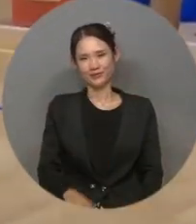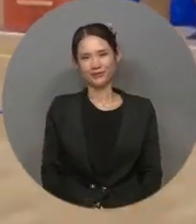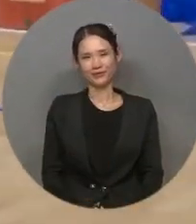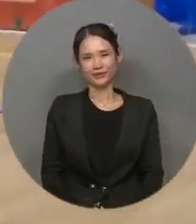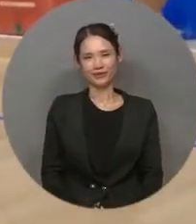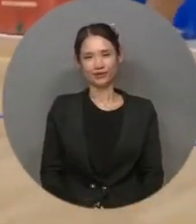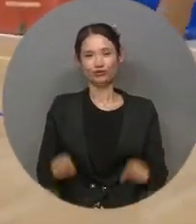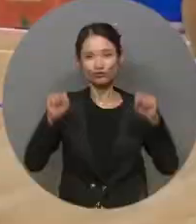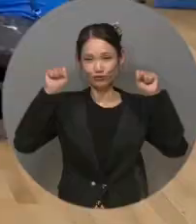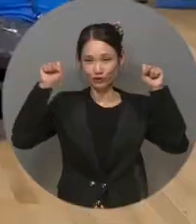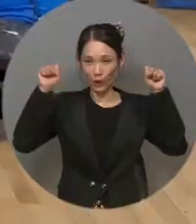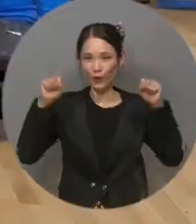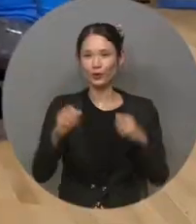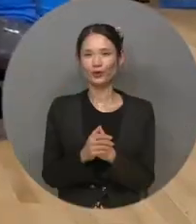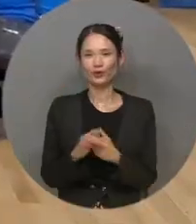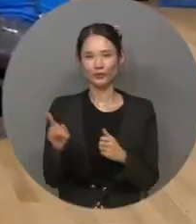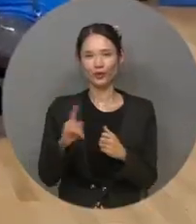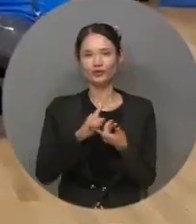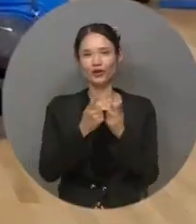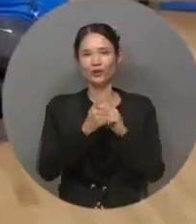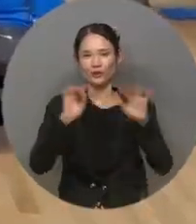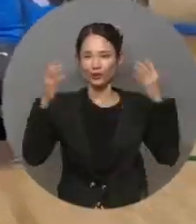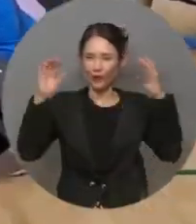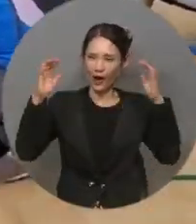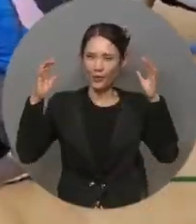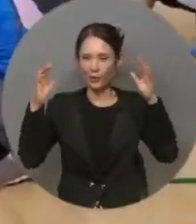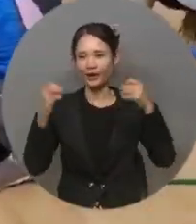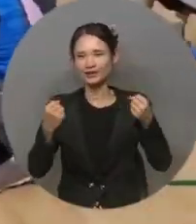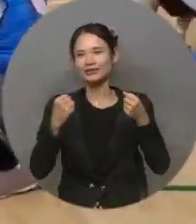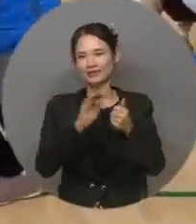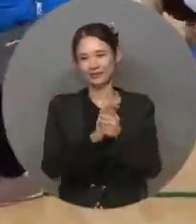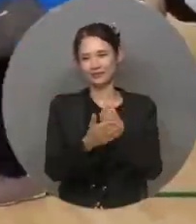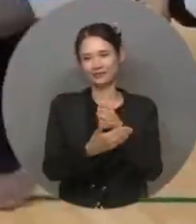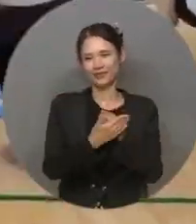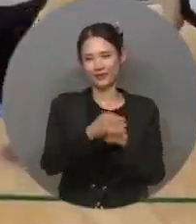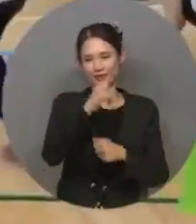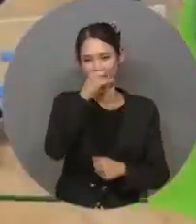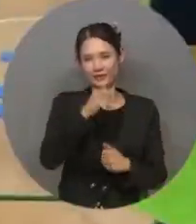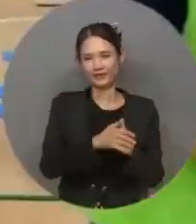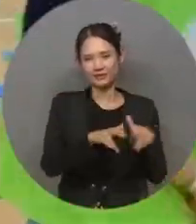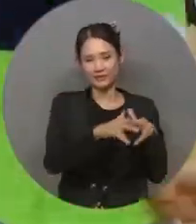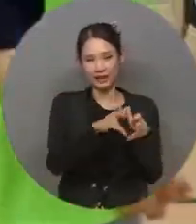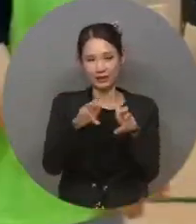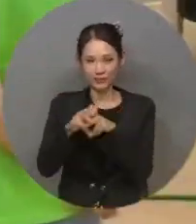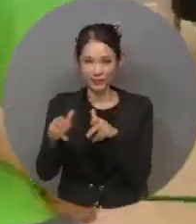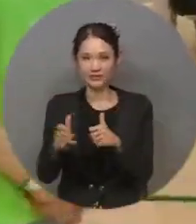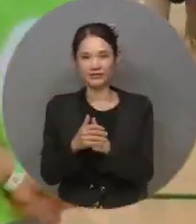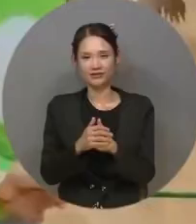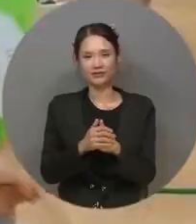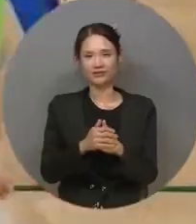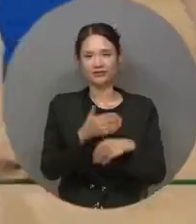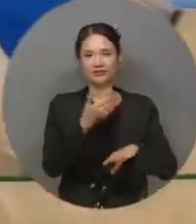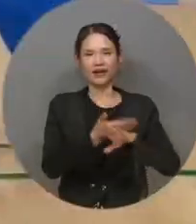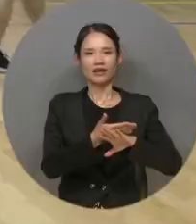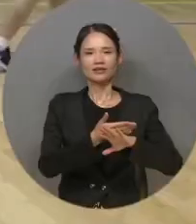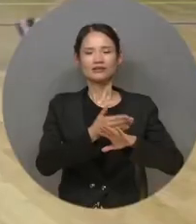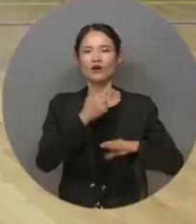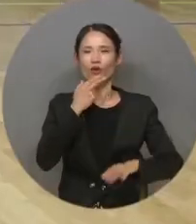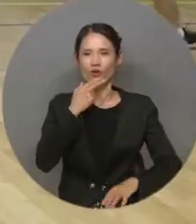이어지는 운동회는 서로를 응원하며 협력하는 모습에서 장애인, 비장애인은 다르지